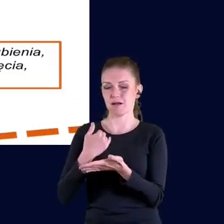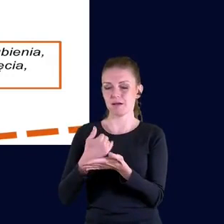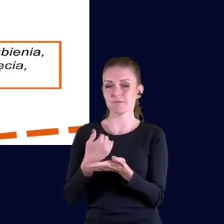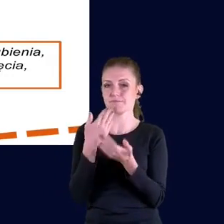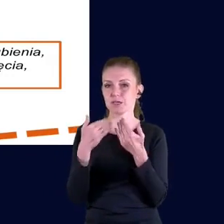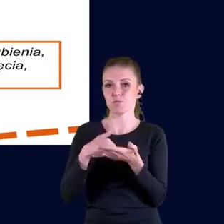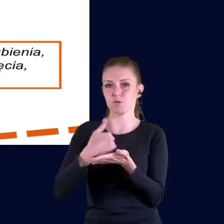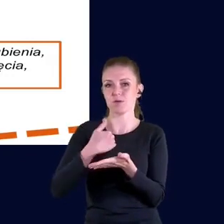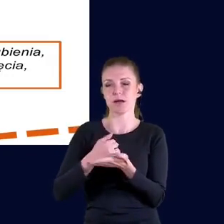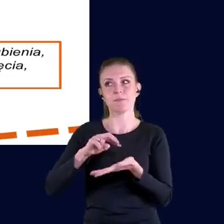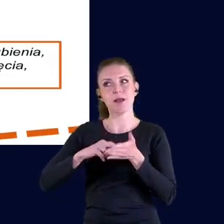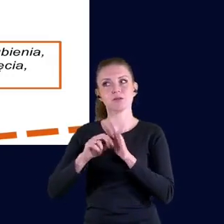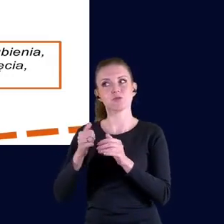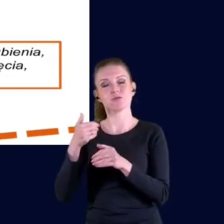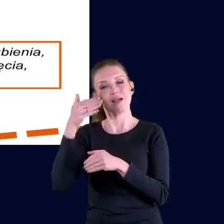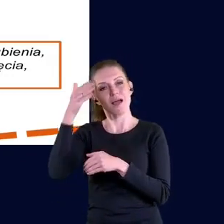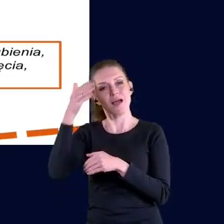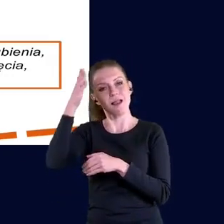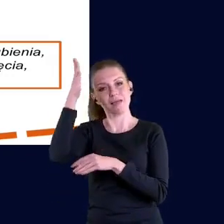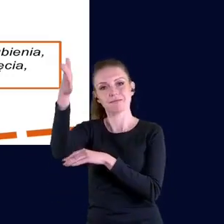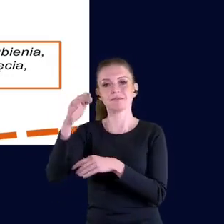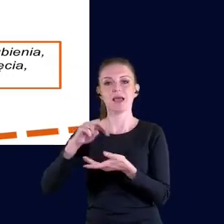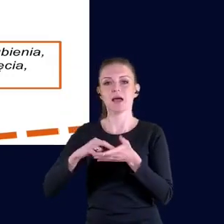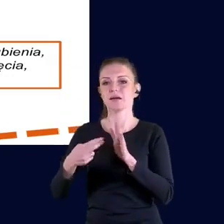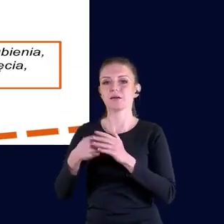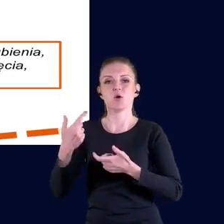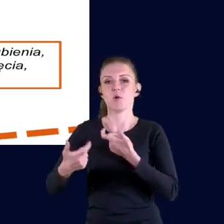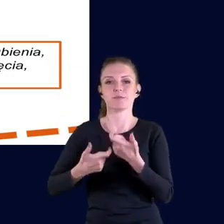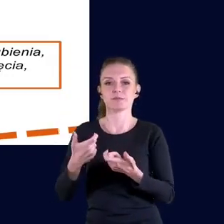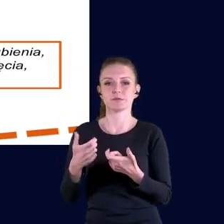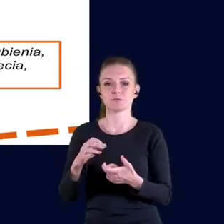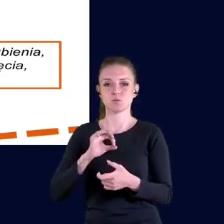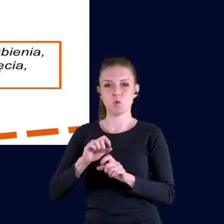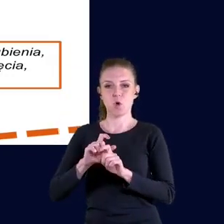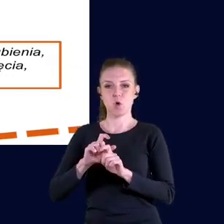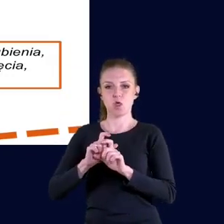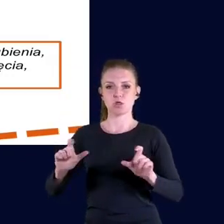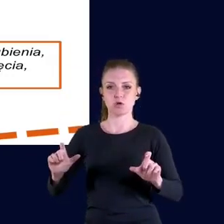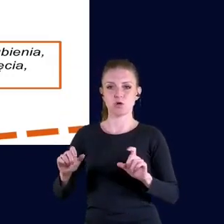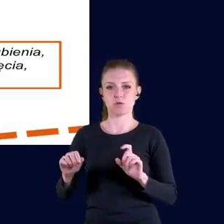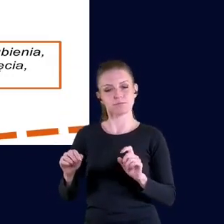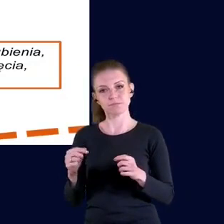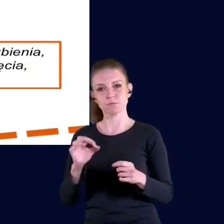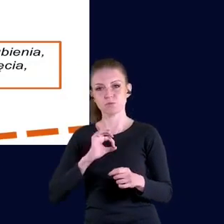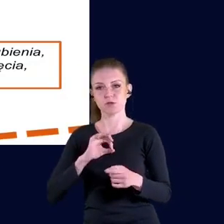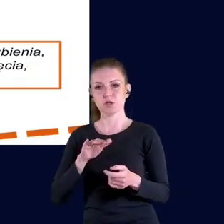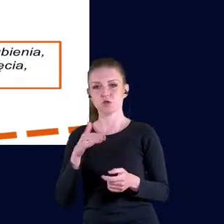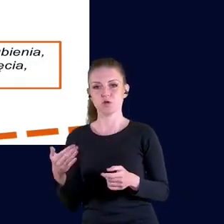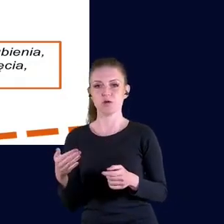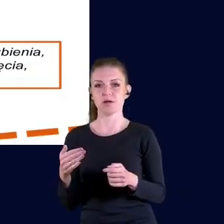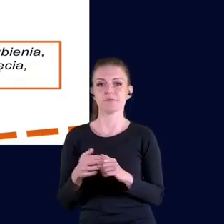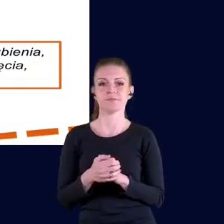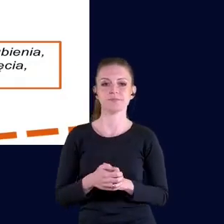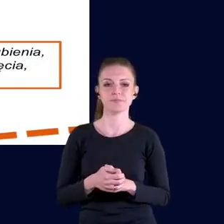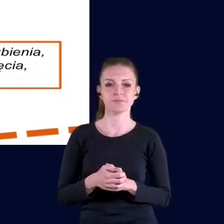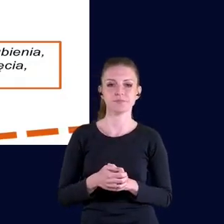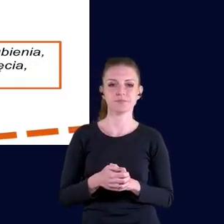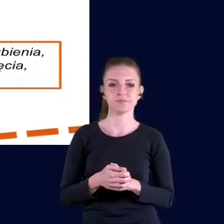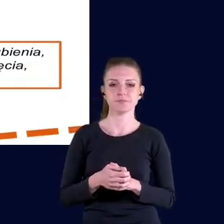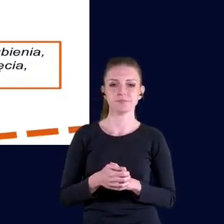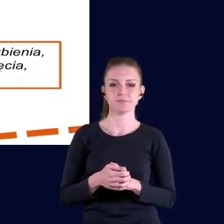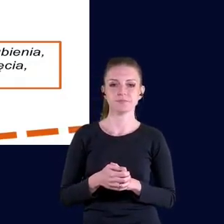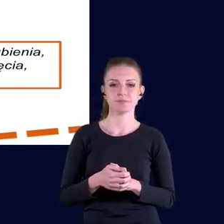to miernik jaką jak dziką tam mi tak zwany Great